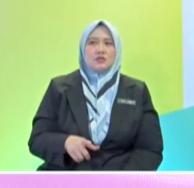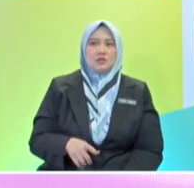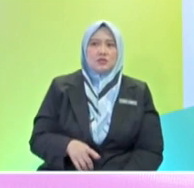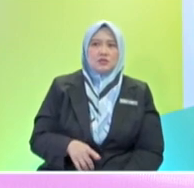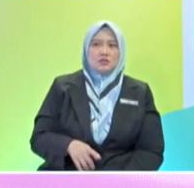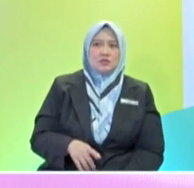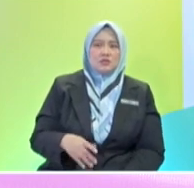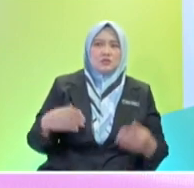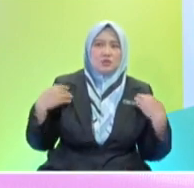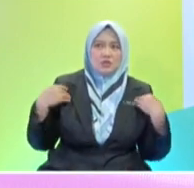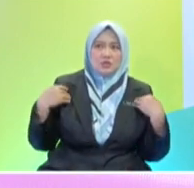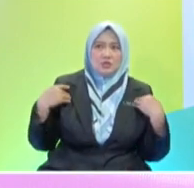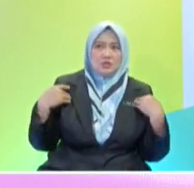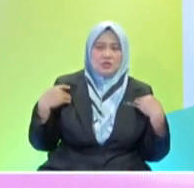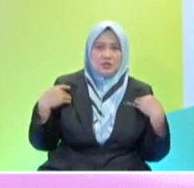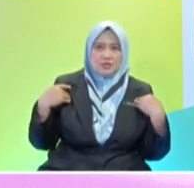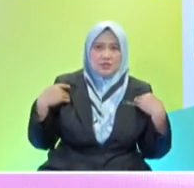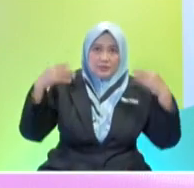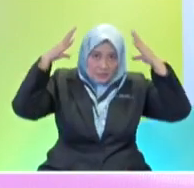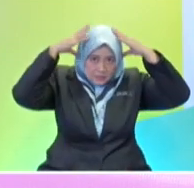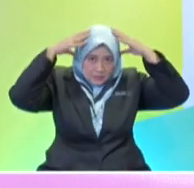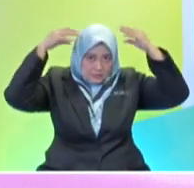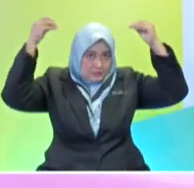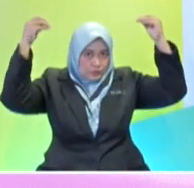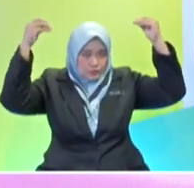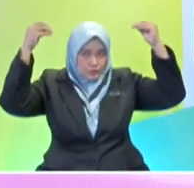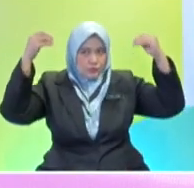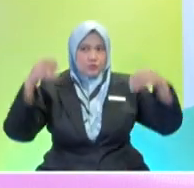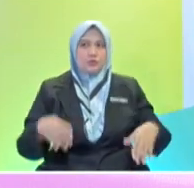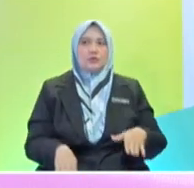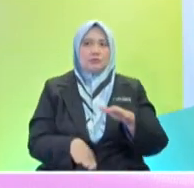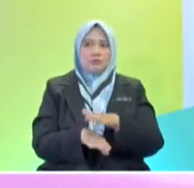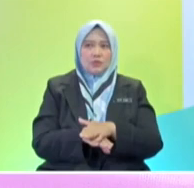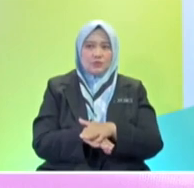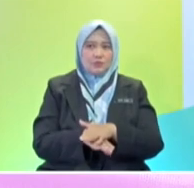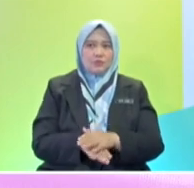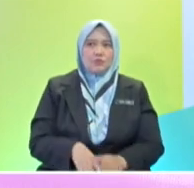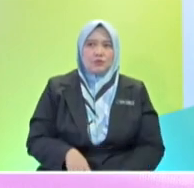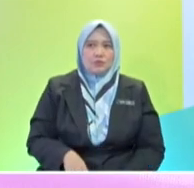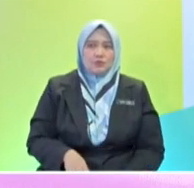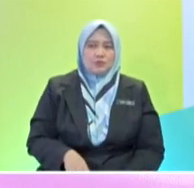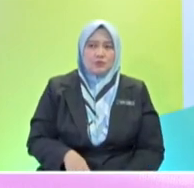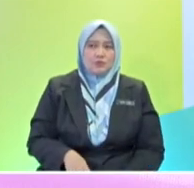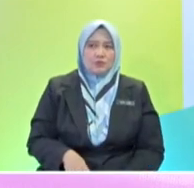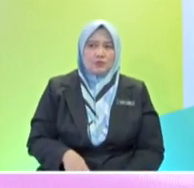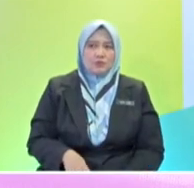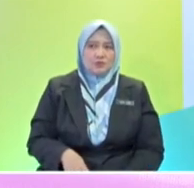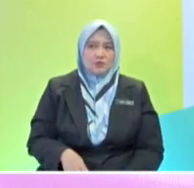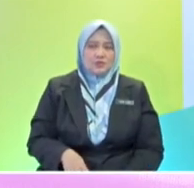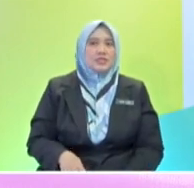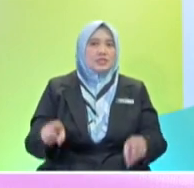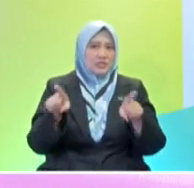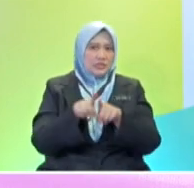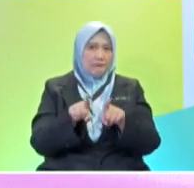dia ada tanduklah kawan-kawan. Okey, yang bawah pula. Yang bawah pula di sini. Sama juga ada tanduk